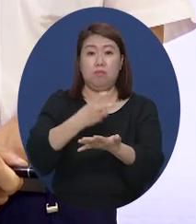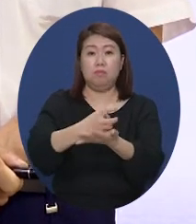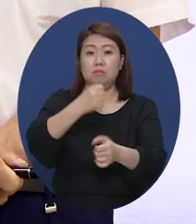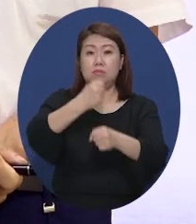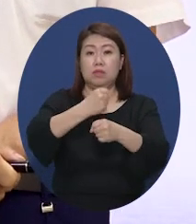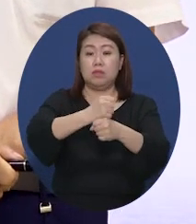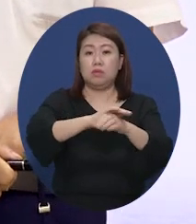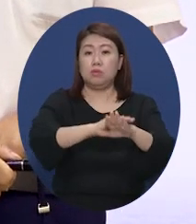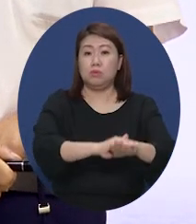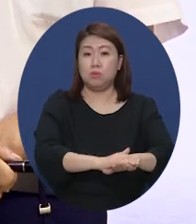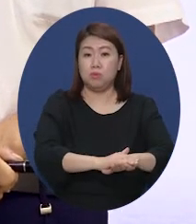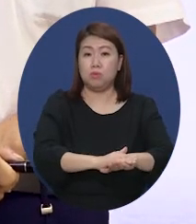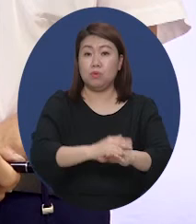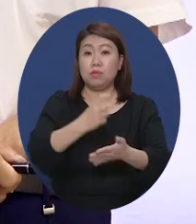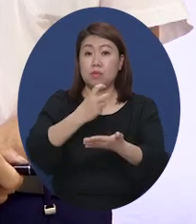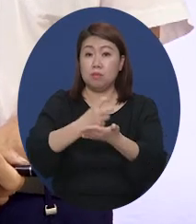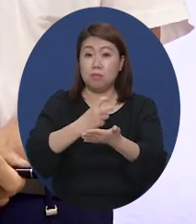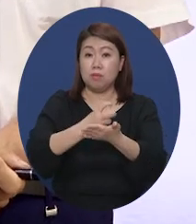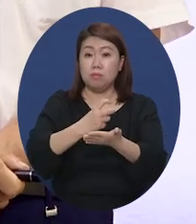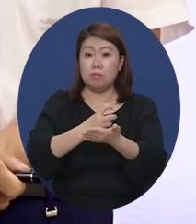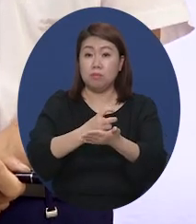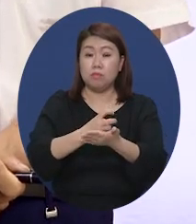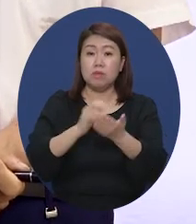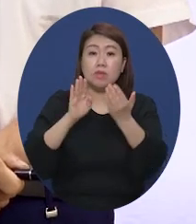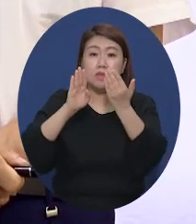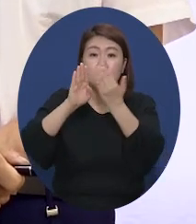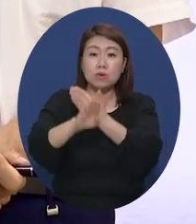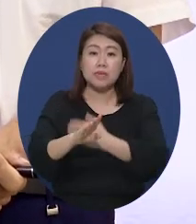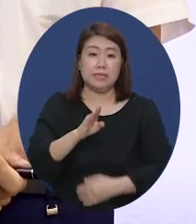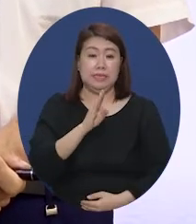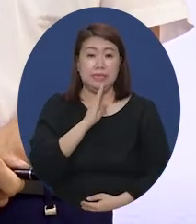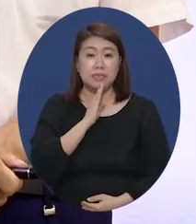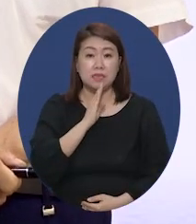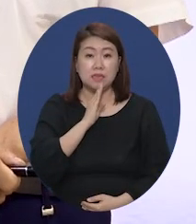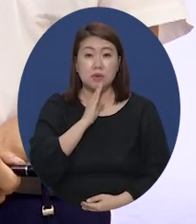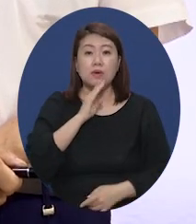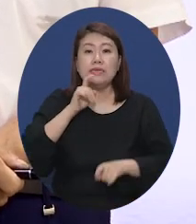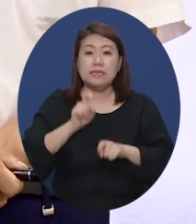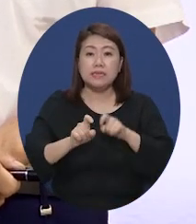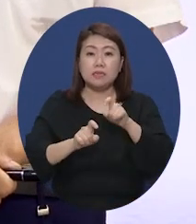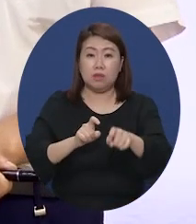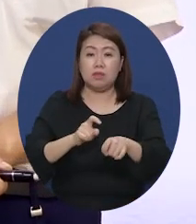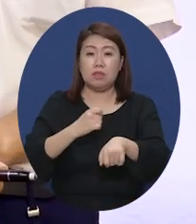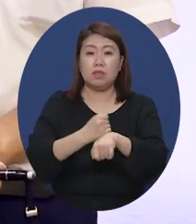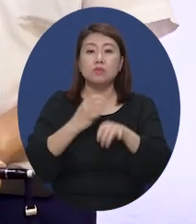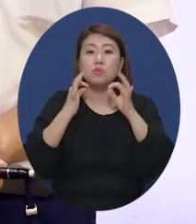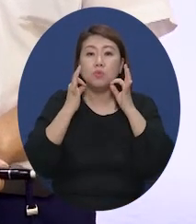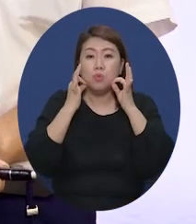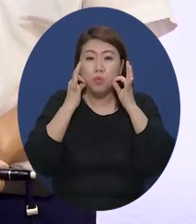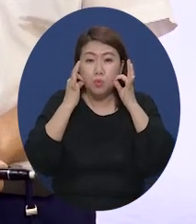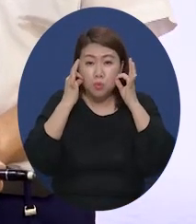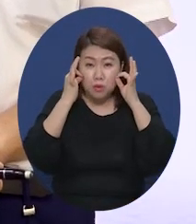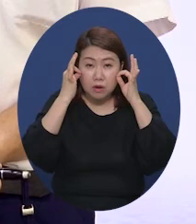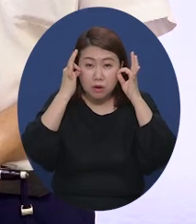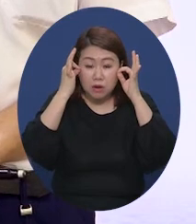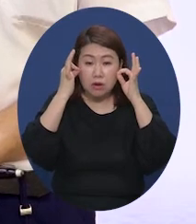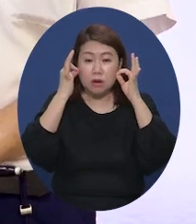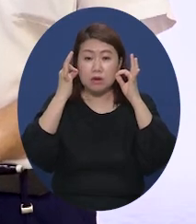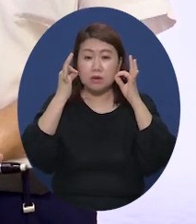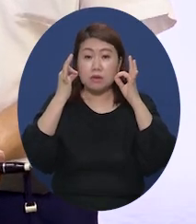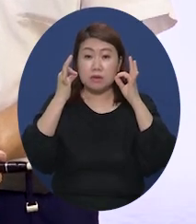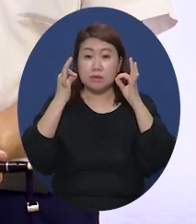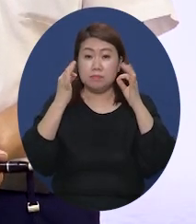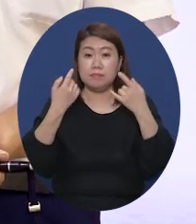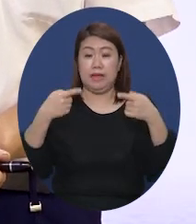것들을 법제화해서 그리고 법제화한 다음에 그걸 실질적으로 실행하는 그런 노력이